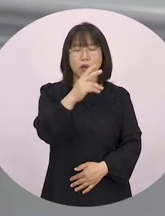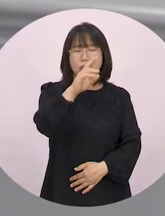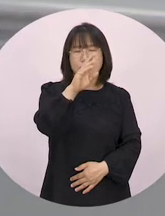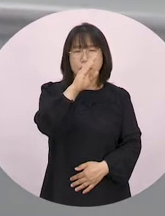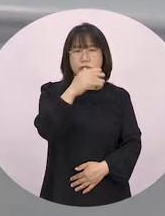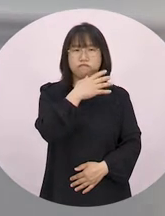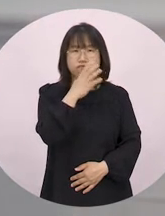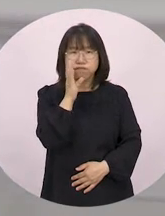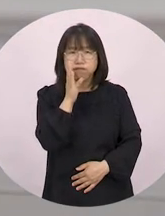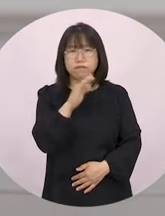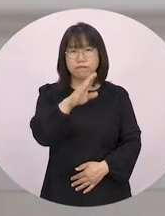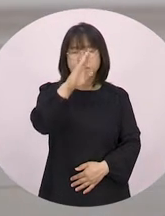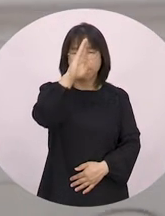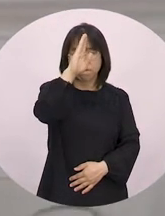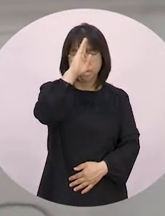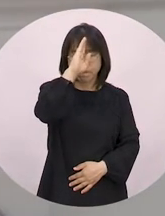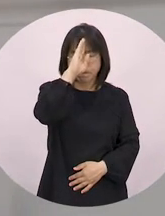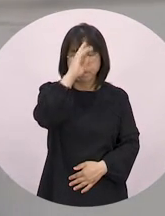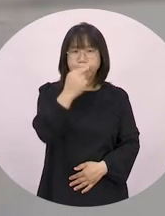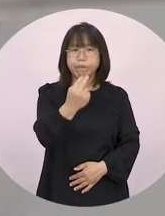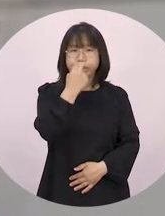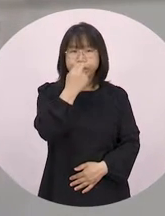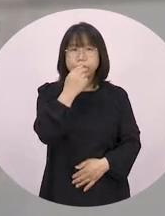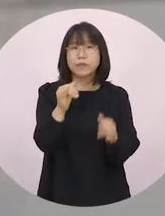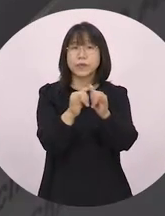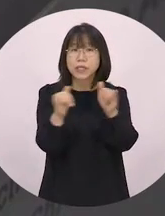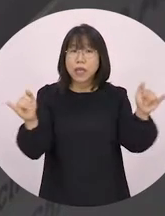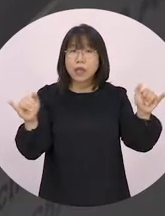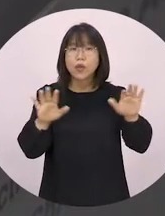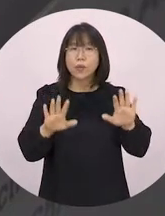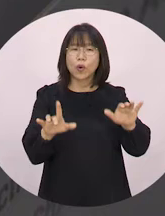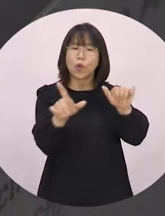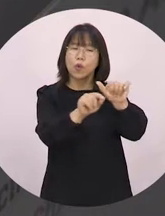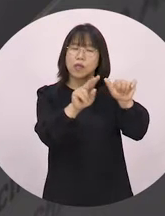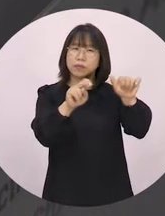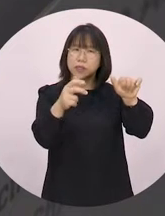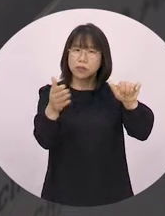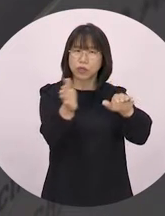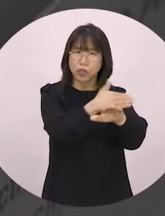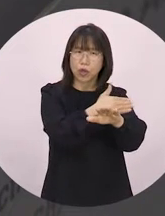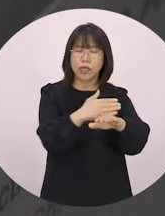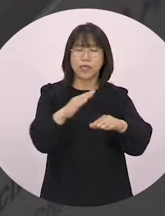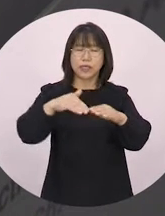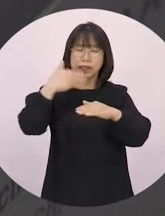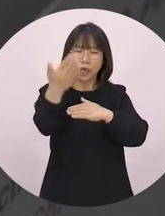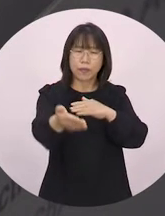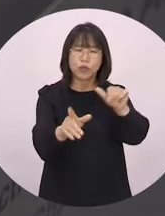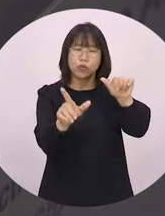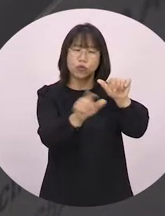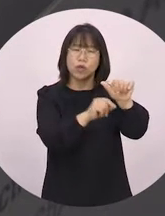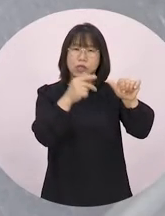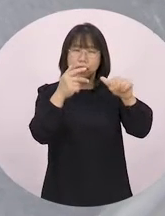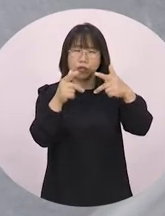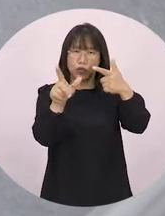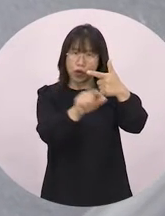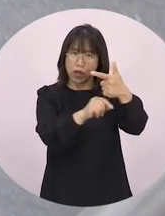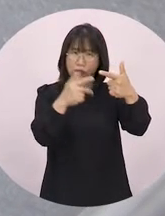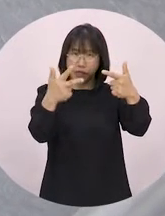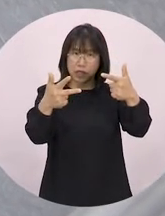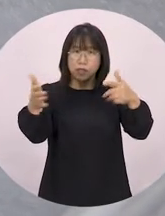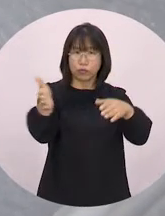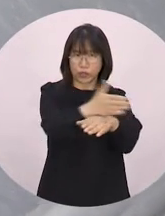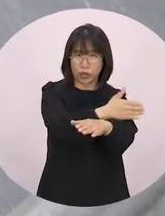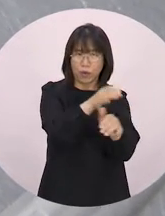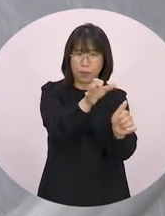어르신과 만성중증호흡기 질환자는 오는 5월 27일부터, 그 외 예약자는 6월 7일부터